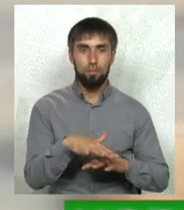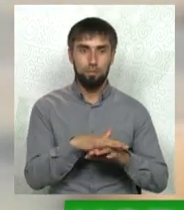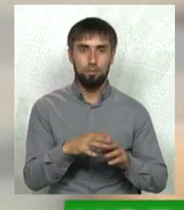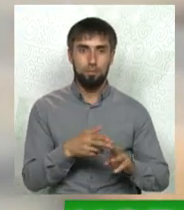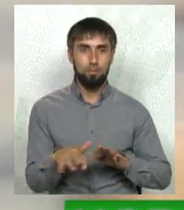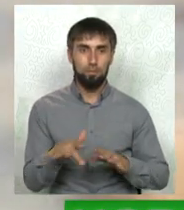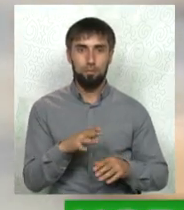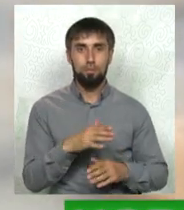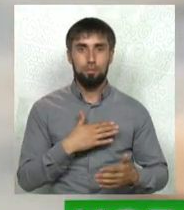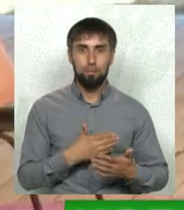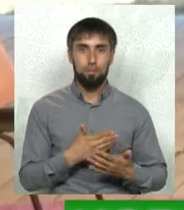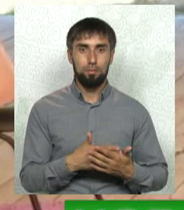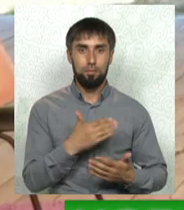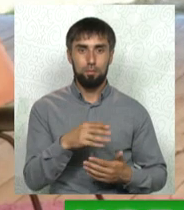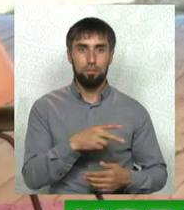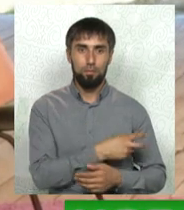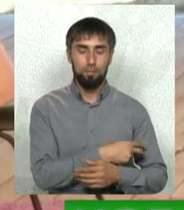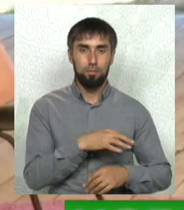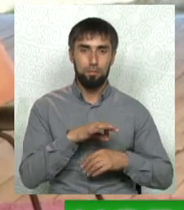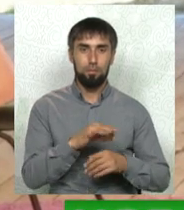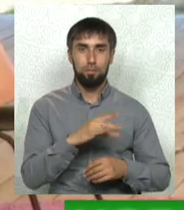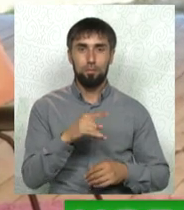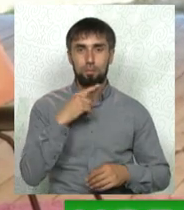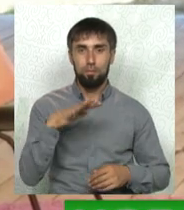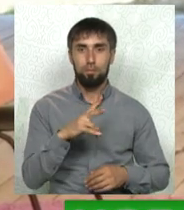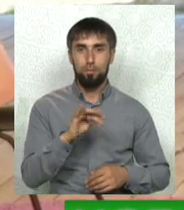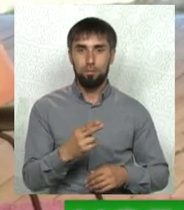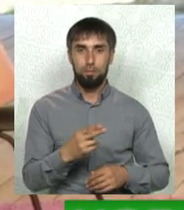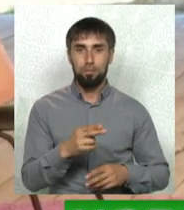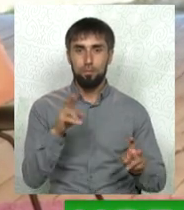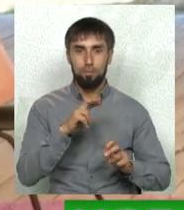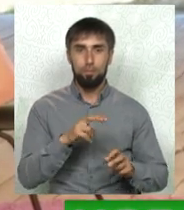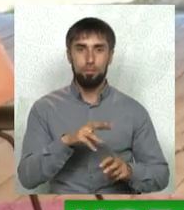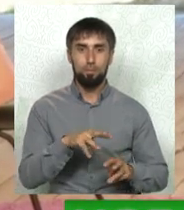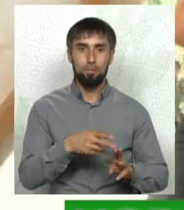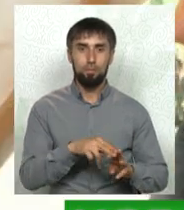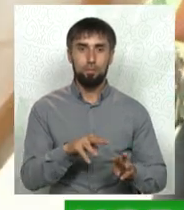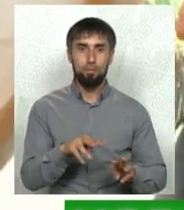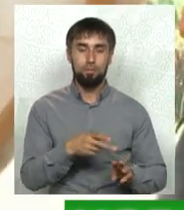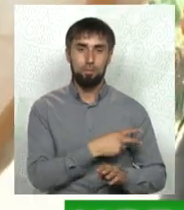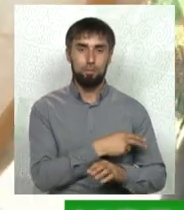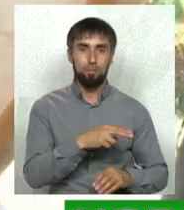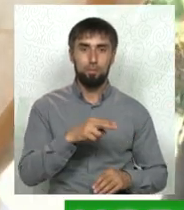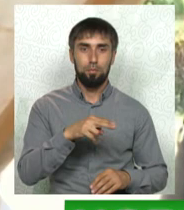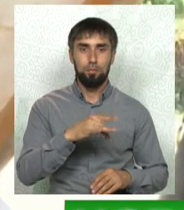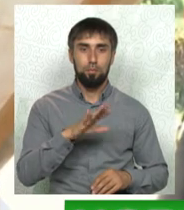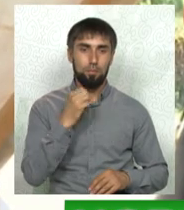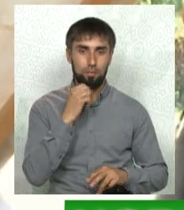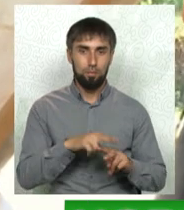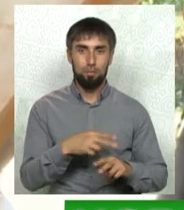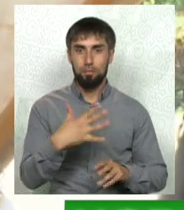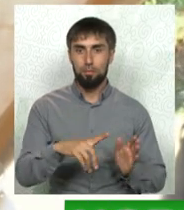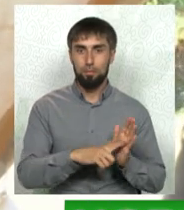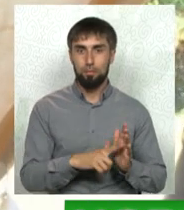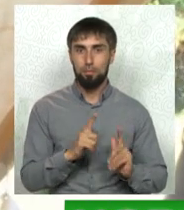общественное движение добровольцев «Волонтеры-медики». Проходили они в Российском национальном исследовательском медуниверситете Пирогова в Москве. В числе